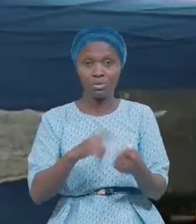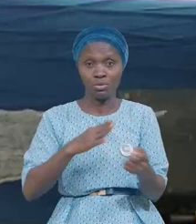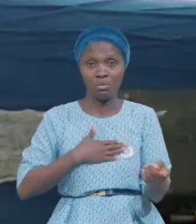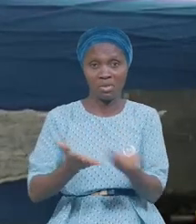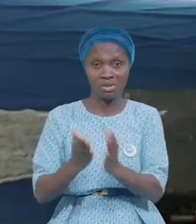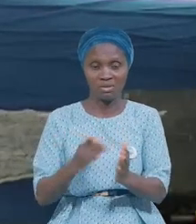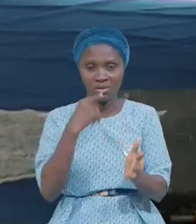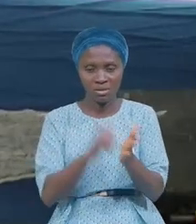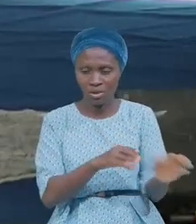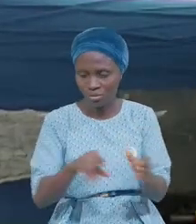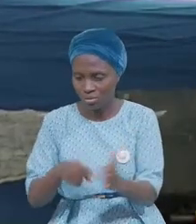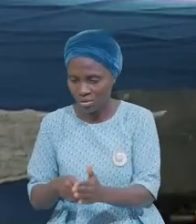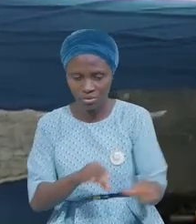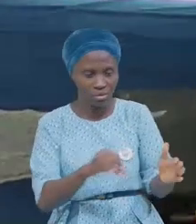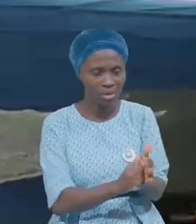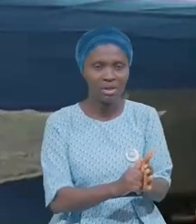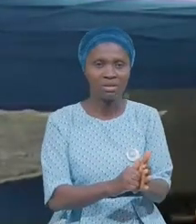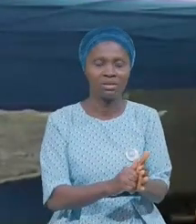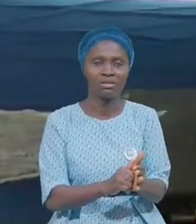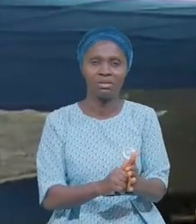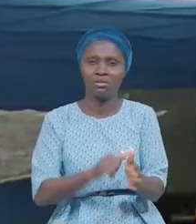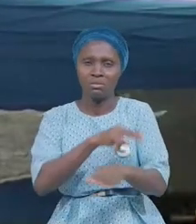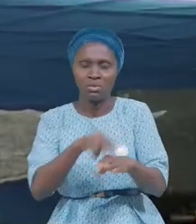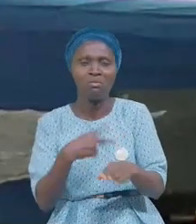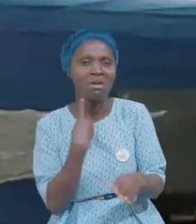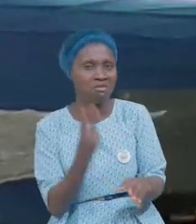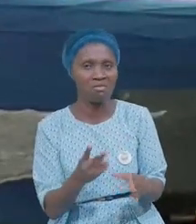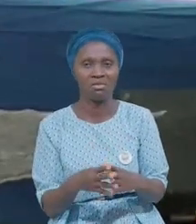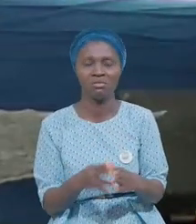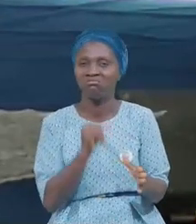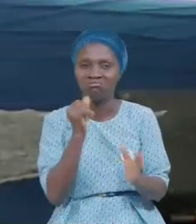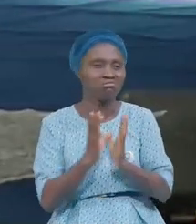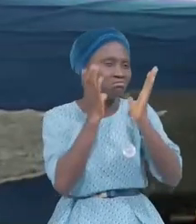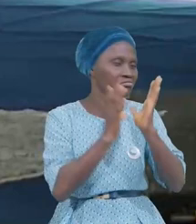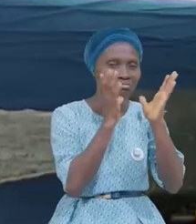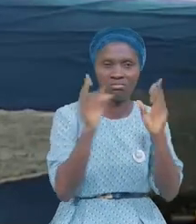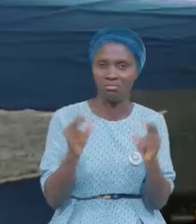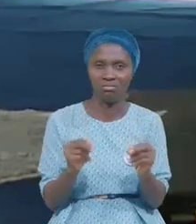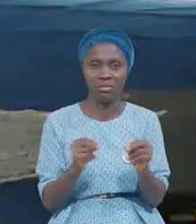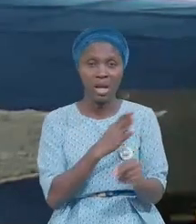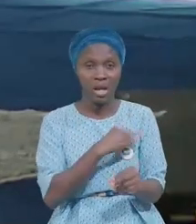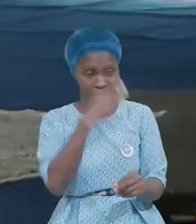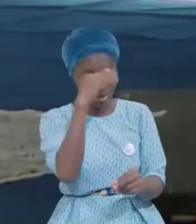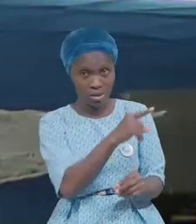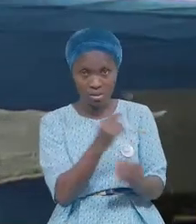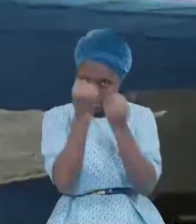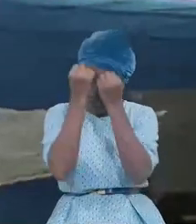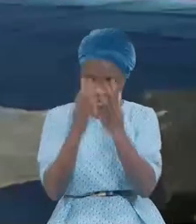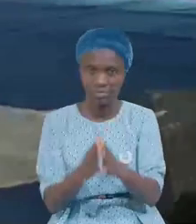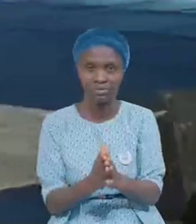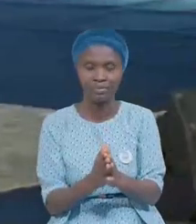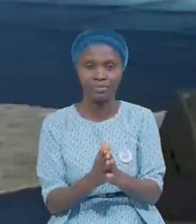cela. La voix normale, en pas en criant. Et il fait cela. Verset